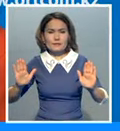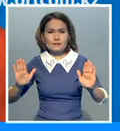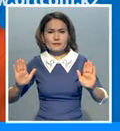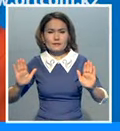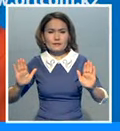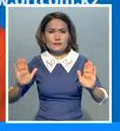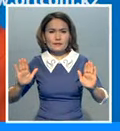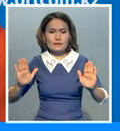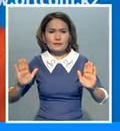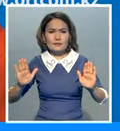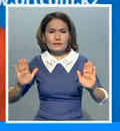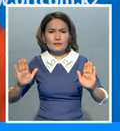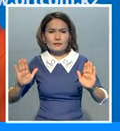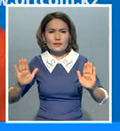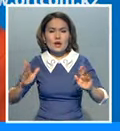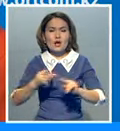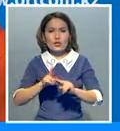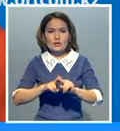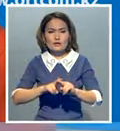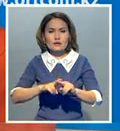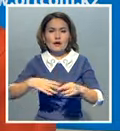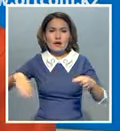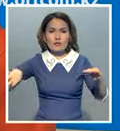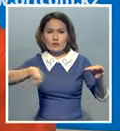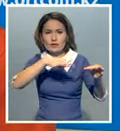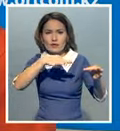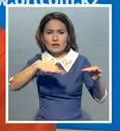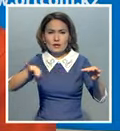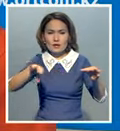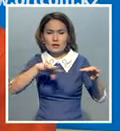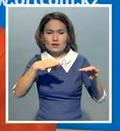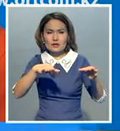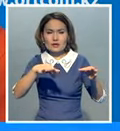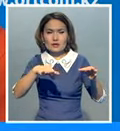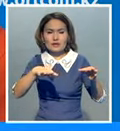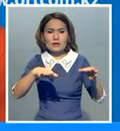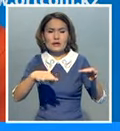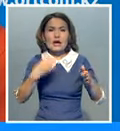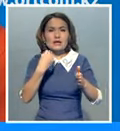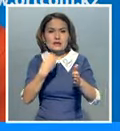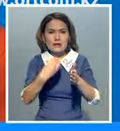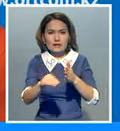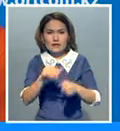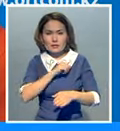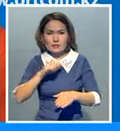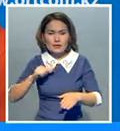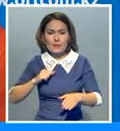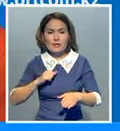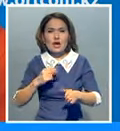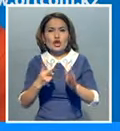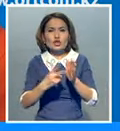коллекциямыз соны сатып алған Нью-Йорк қаласындан 700 мың долларға. Енді